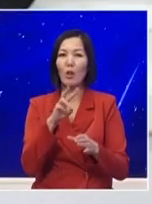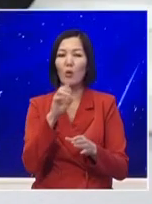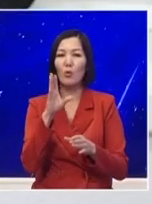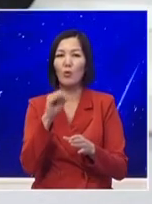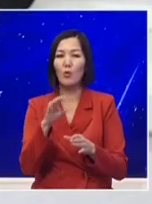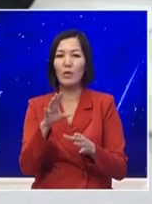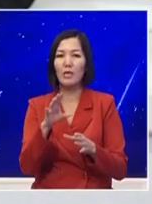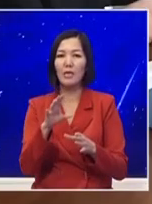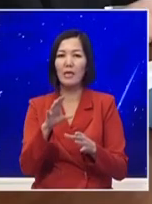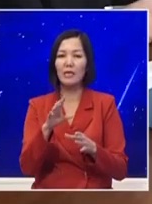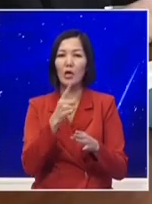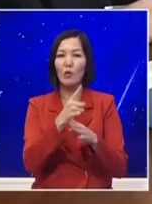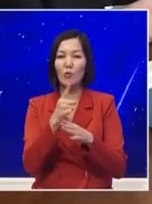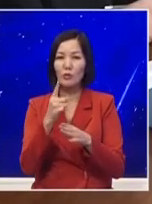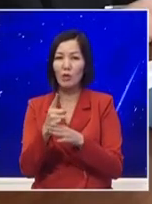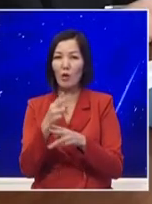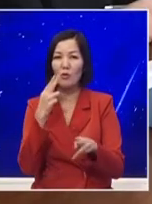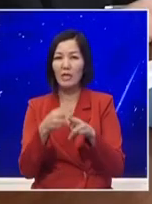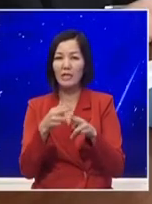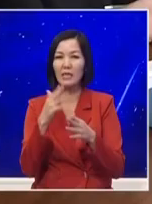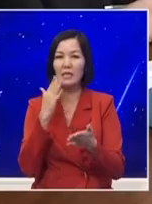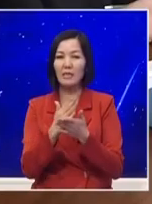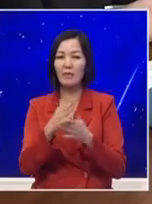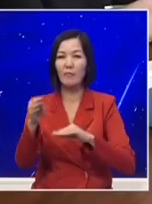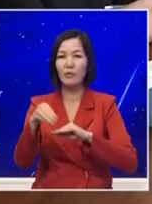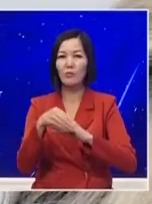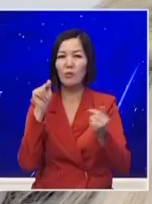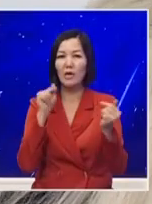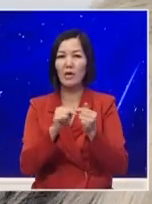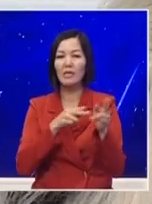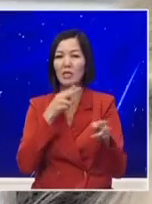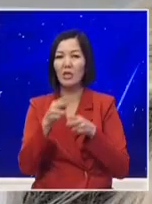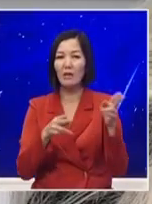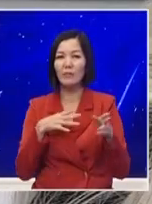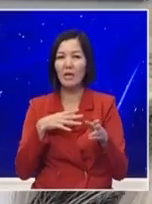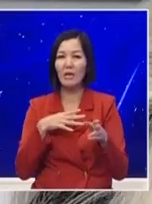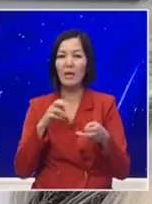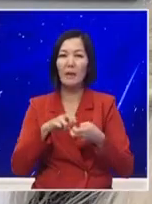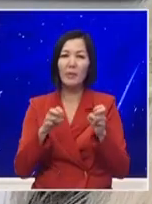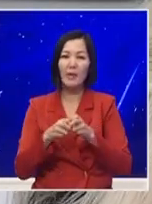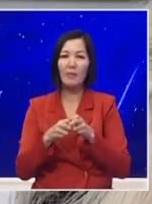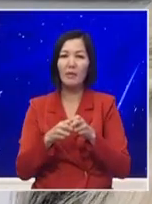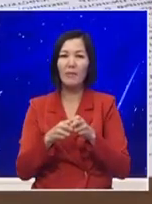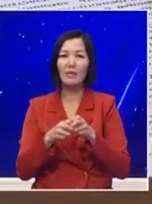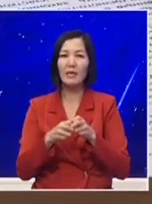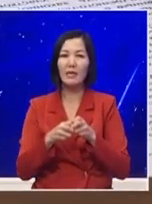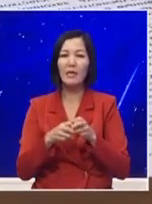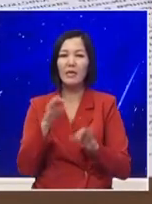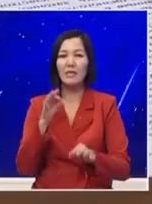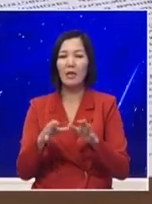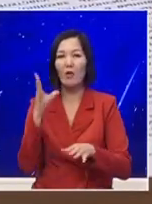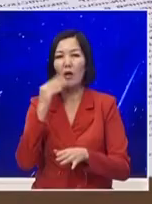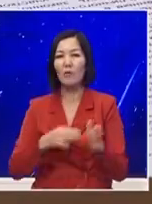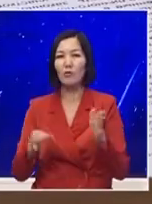мұны әкімшілік тосқауыл деп танып, жемқорлыққа қарсы қызмет шағымданған. Дүрдараздық туындаған проблеманы саралауға